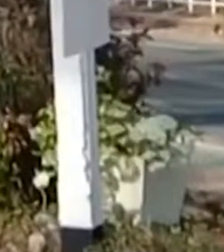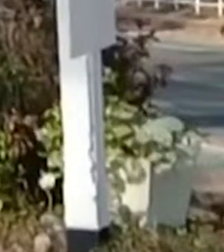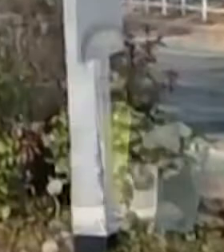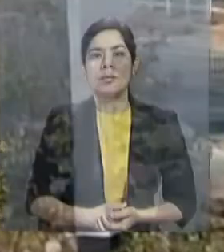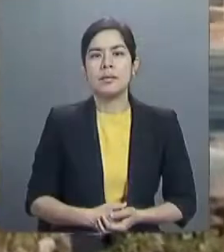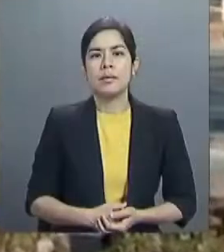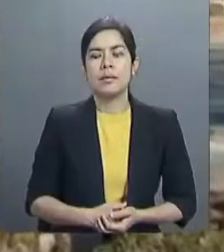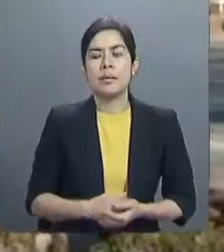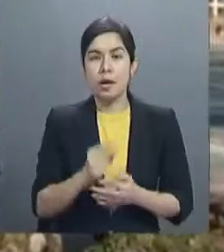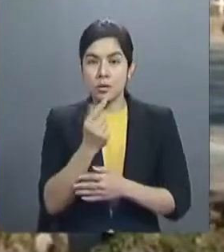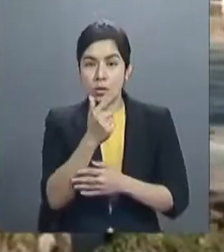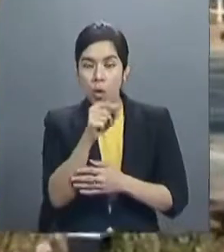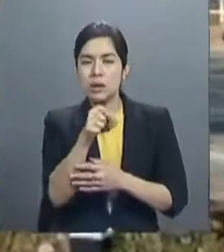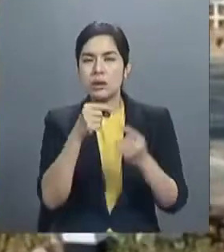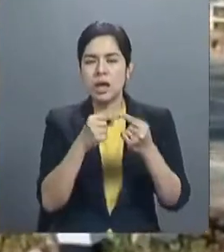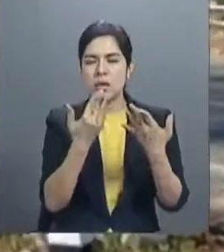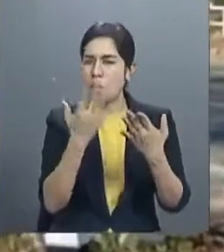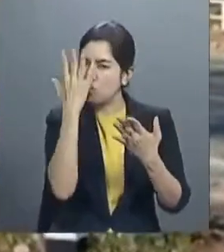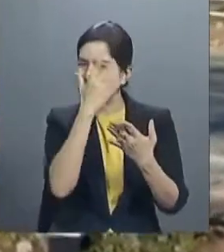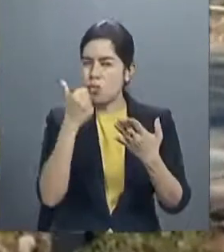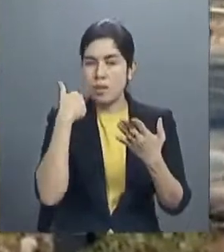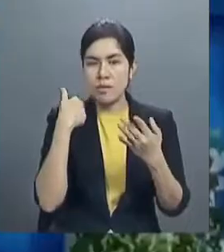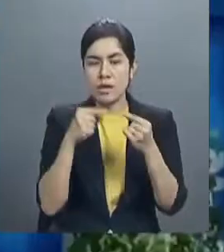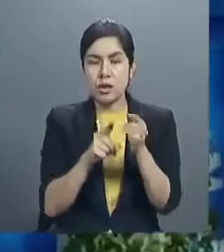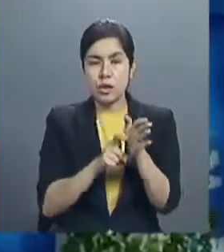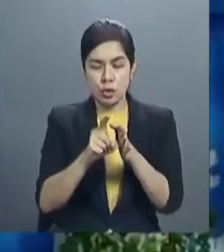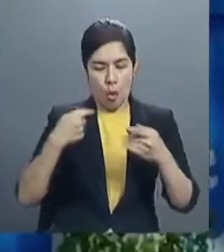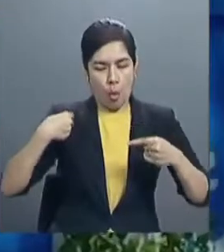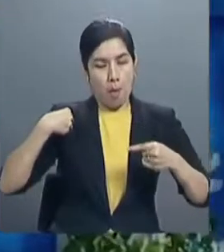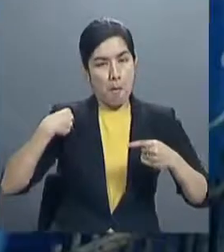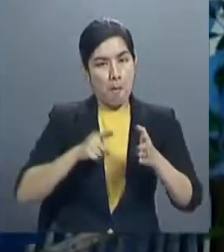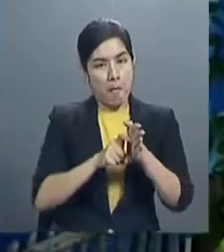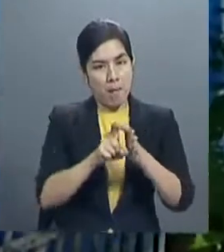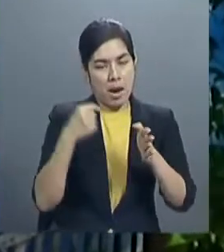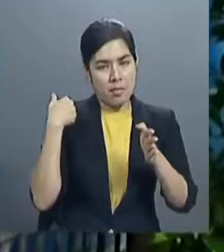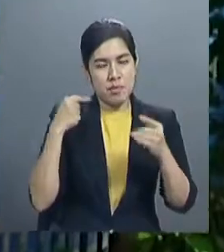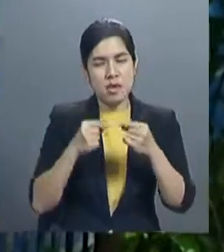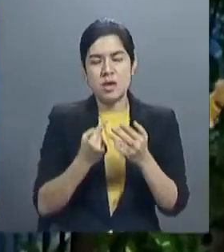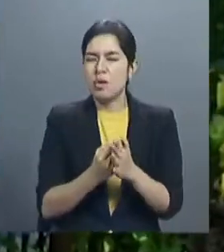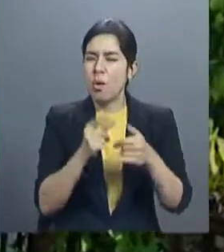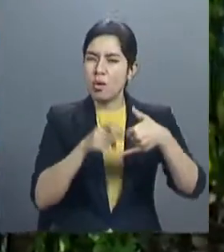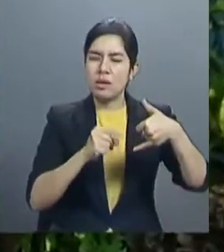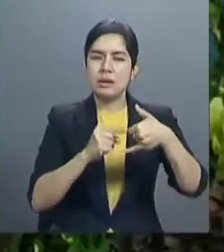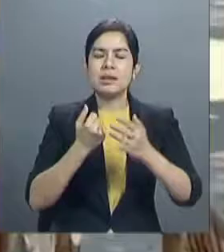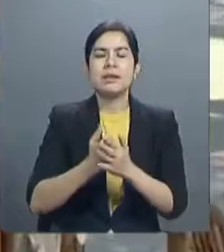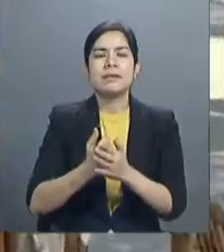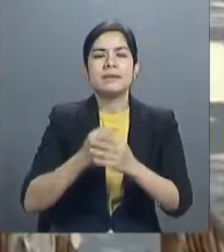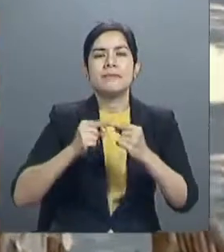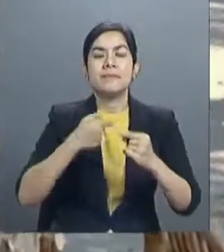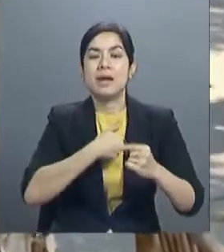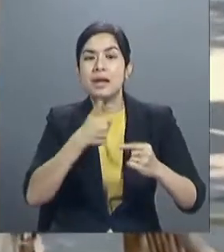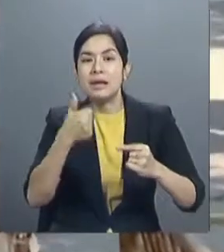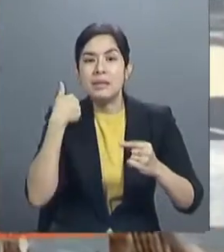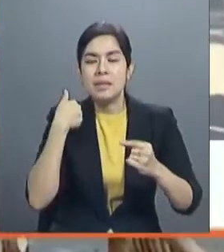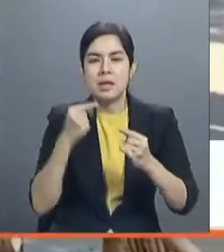ทองเหลืองสดใสผ่าไหมสุดสวยร่ำรวยนามใจบังไฟแสนเหลืองลือยึด